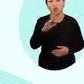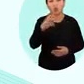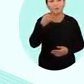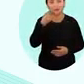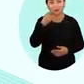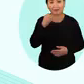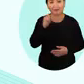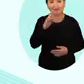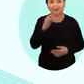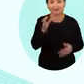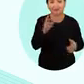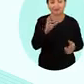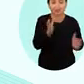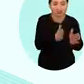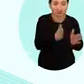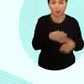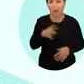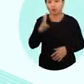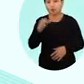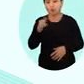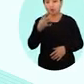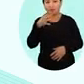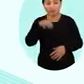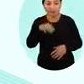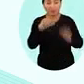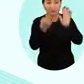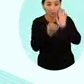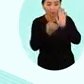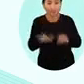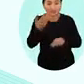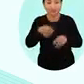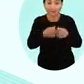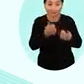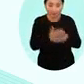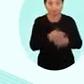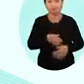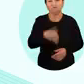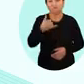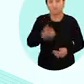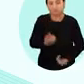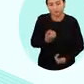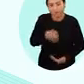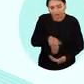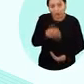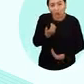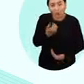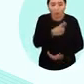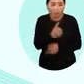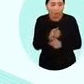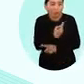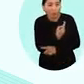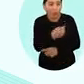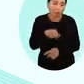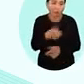яс жижиг, нурууны T6 болон түүнээс дээш төвшин нугасны гэмтэлтэй, ургийн өсөлт том эсвэл буруу